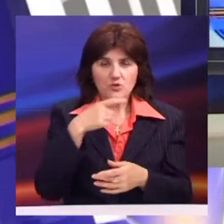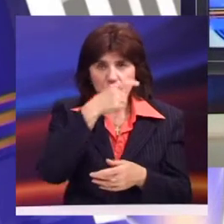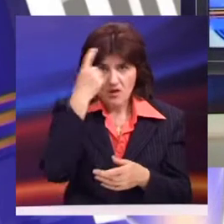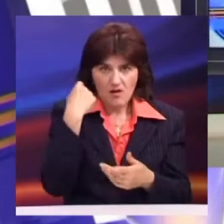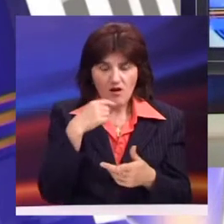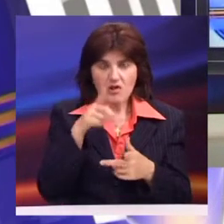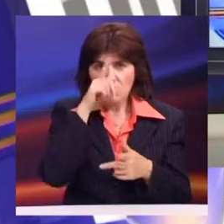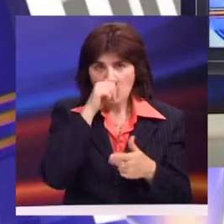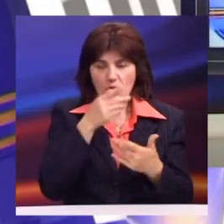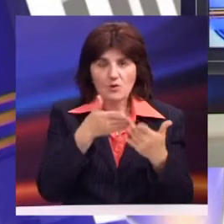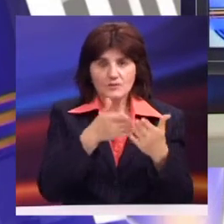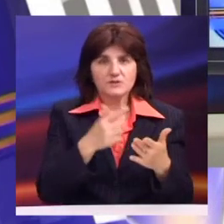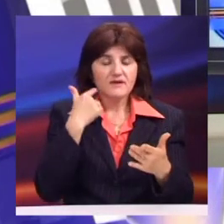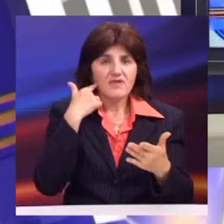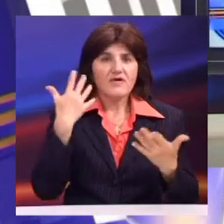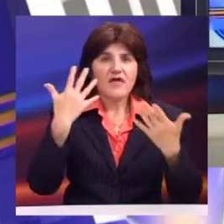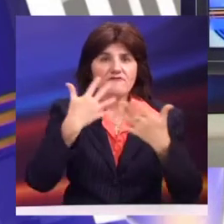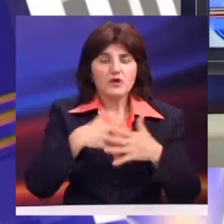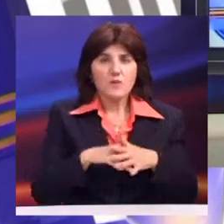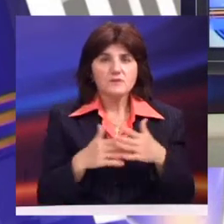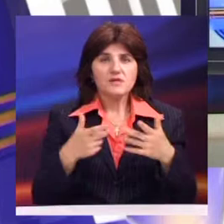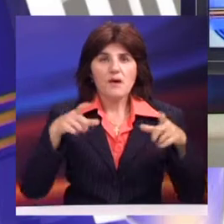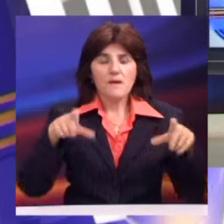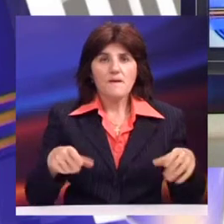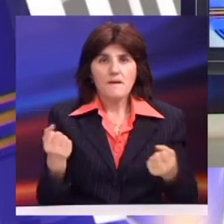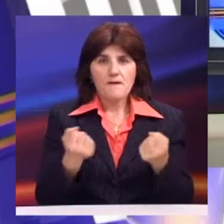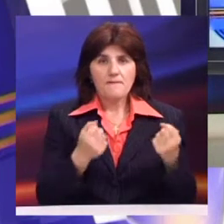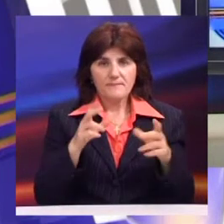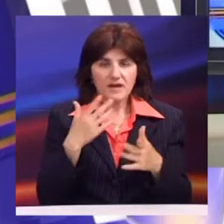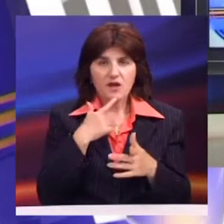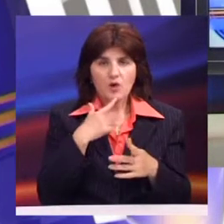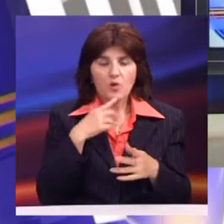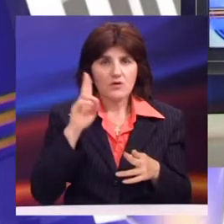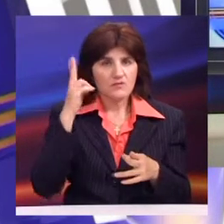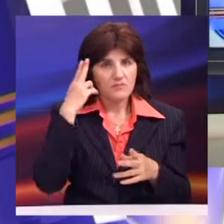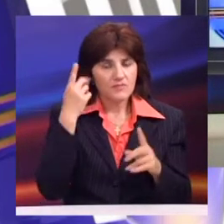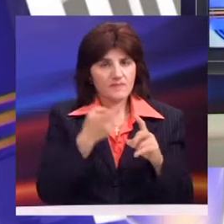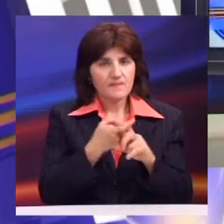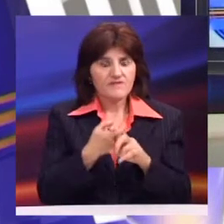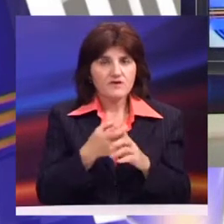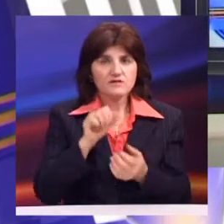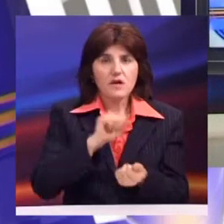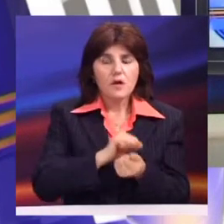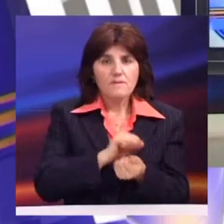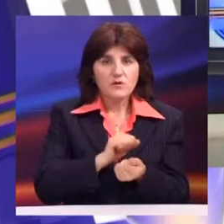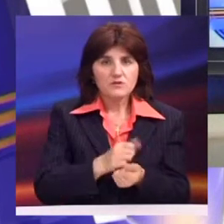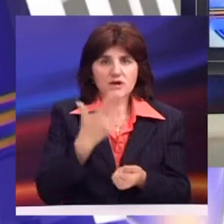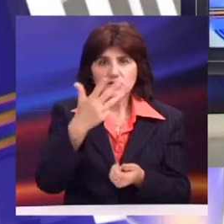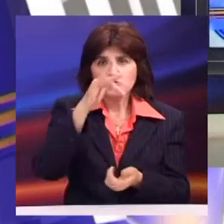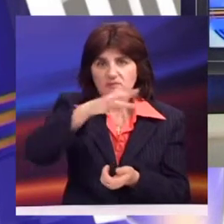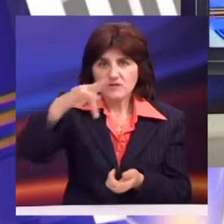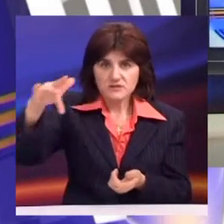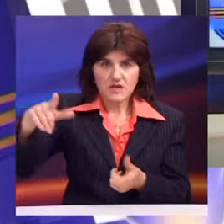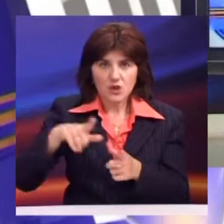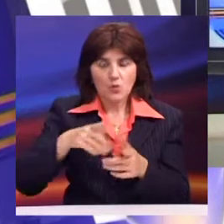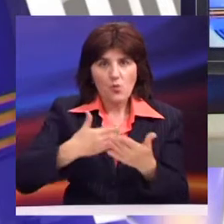projekat lokalne samouprave i javno-komunalnog preduzeća Parking Subike, koji podrazumeva iznajmljivanje bicikala na 4